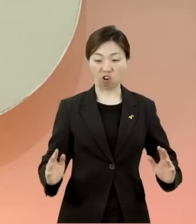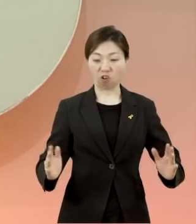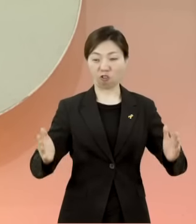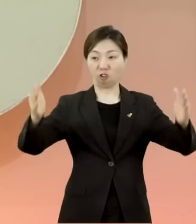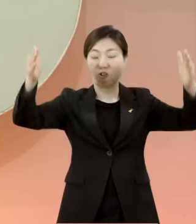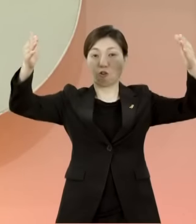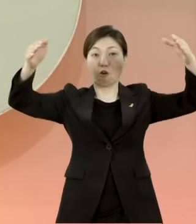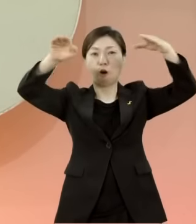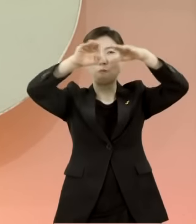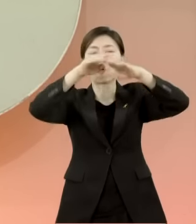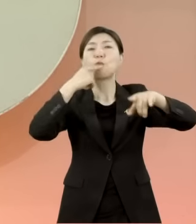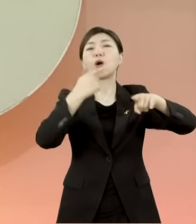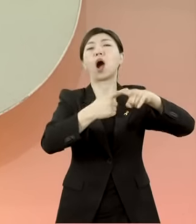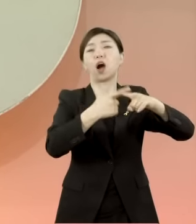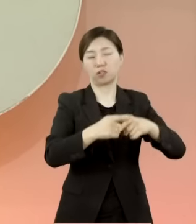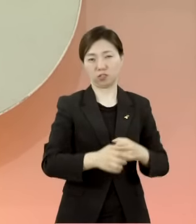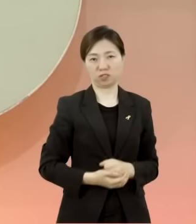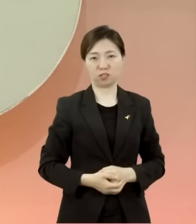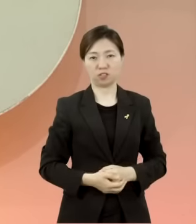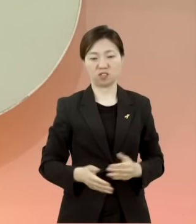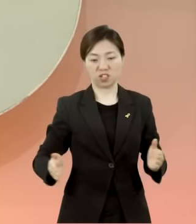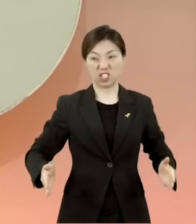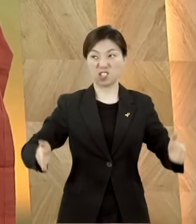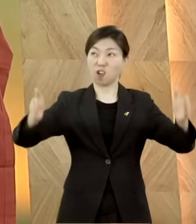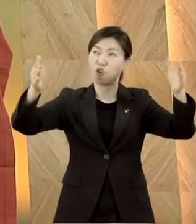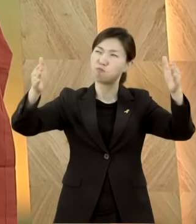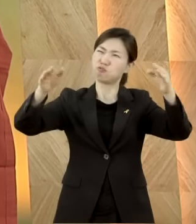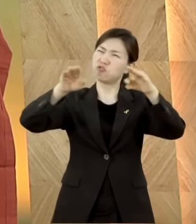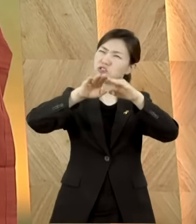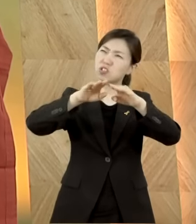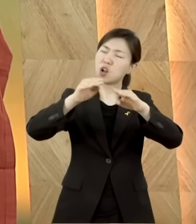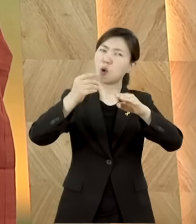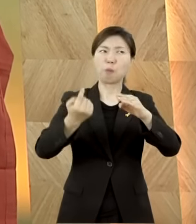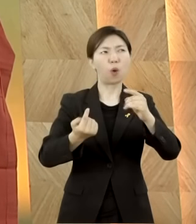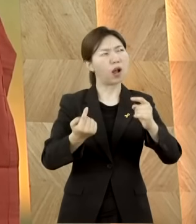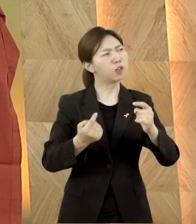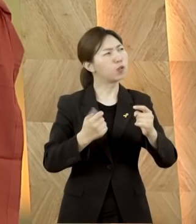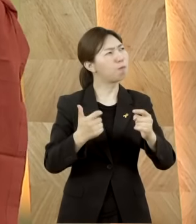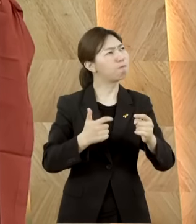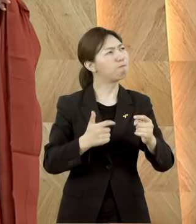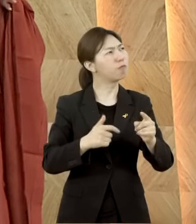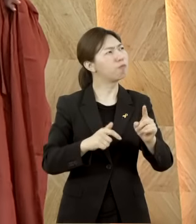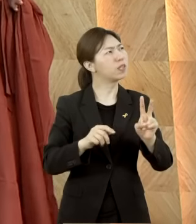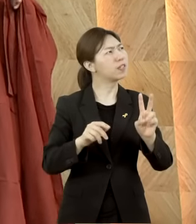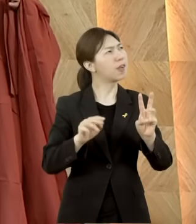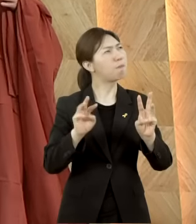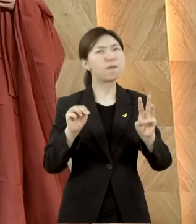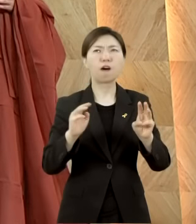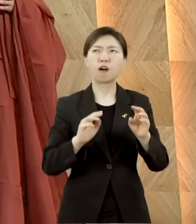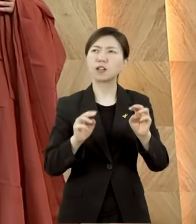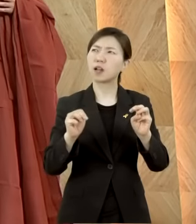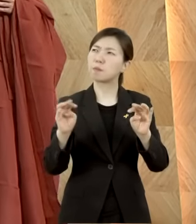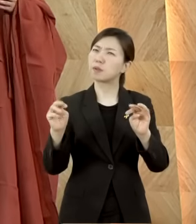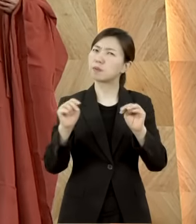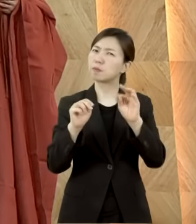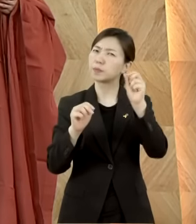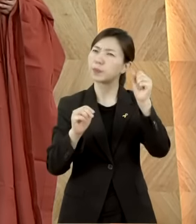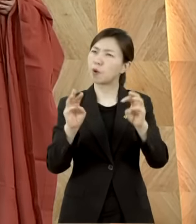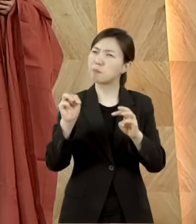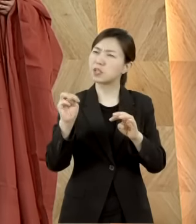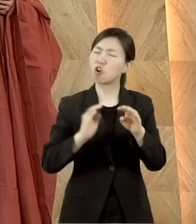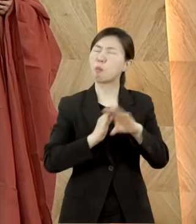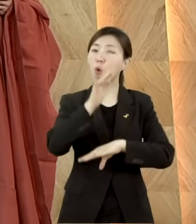거마냥 건물까지는 오버고 하여튼 몇미터짜리 큰 돌 덩어리인데 돌이 이렇게